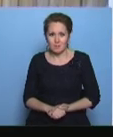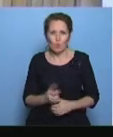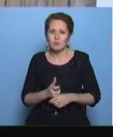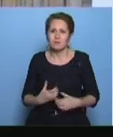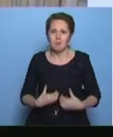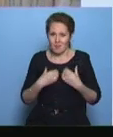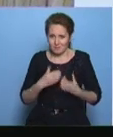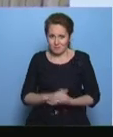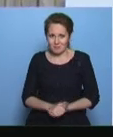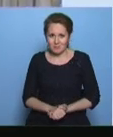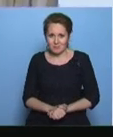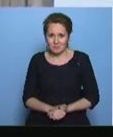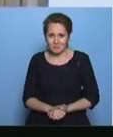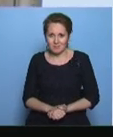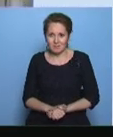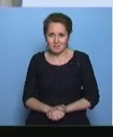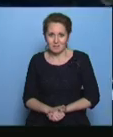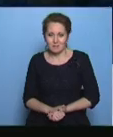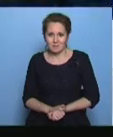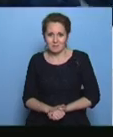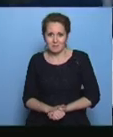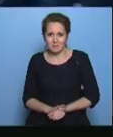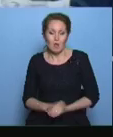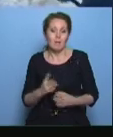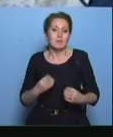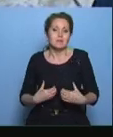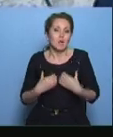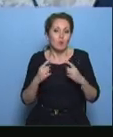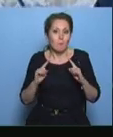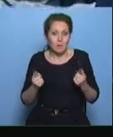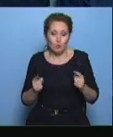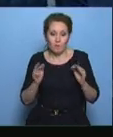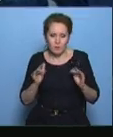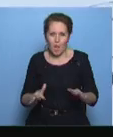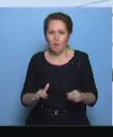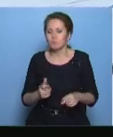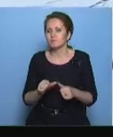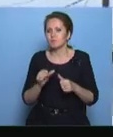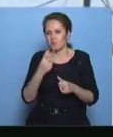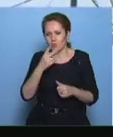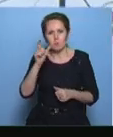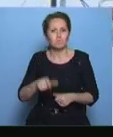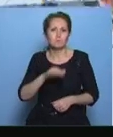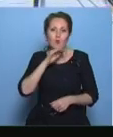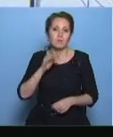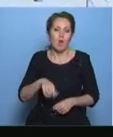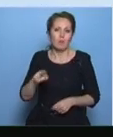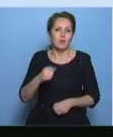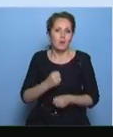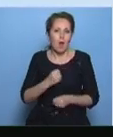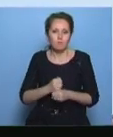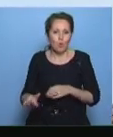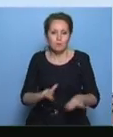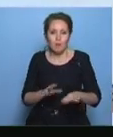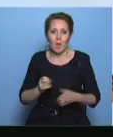страшно, как казалось. Не страшно, потому что в деле исключительно профессионалы. Это они работали на